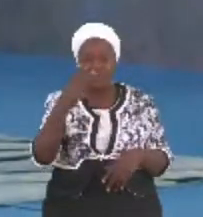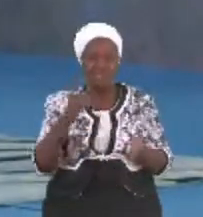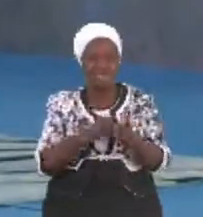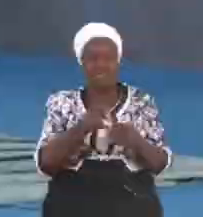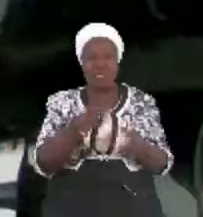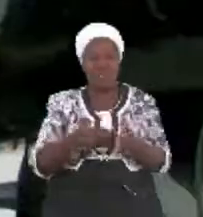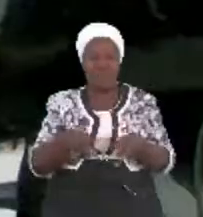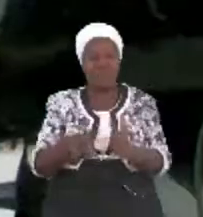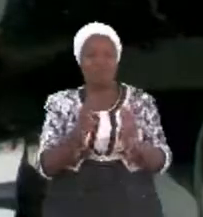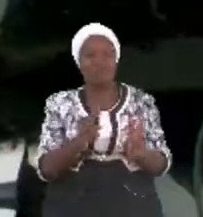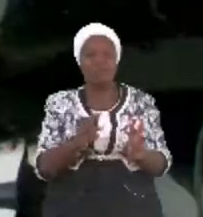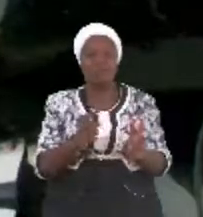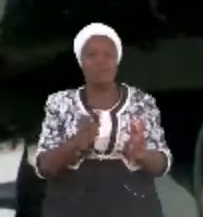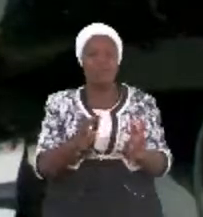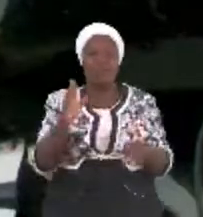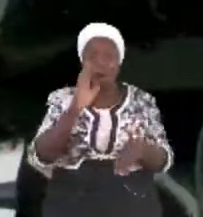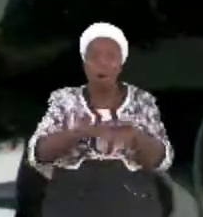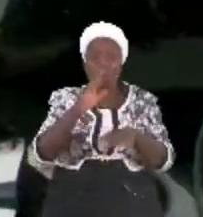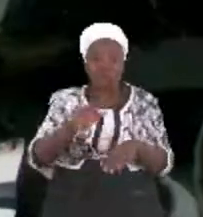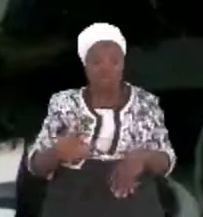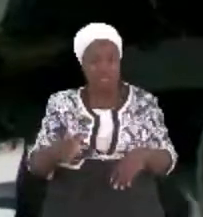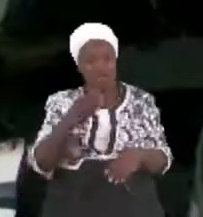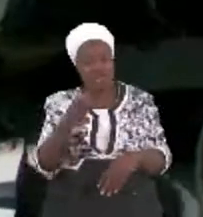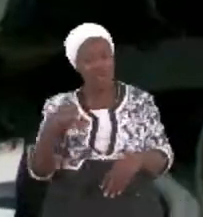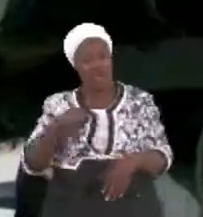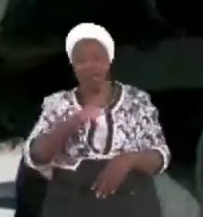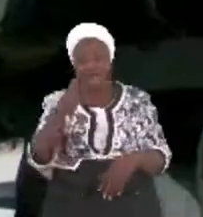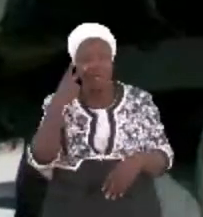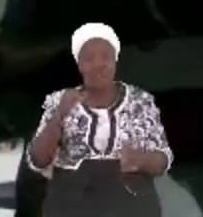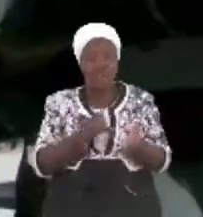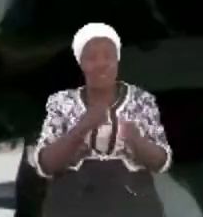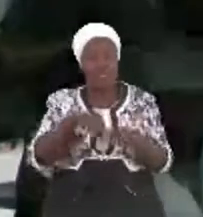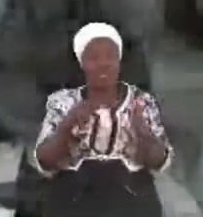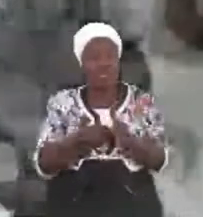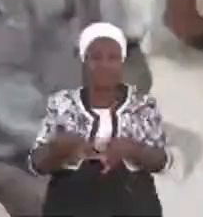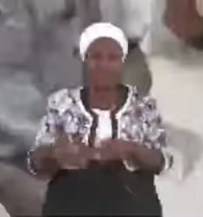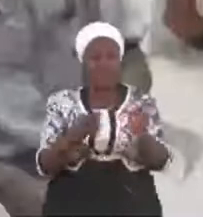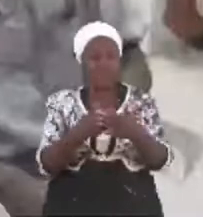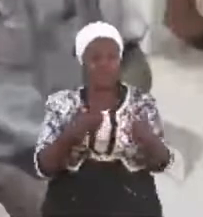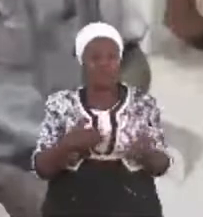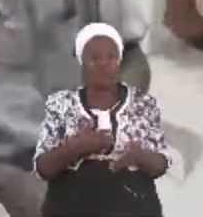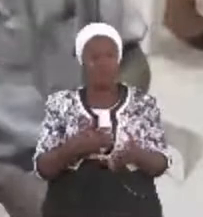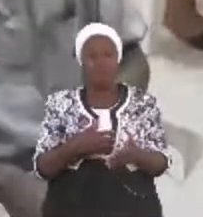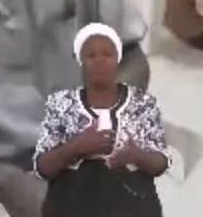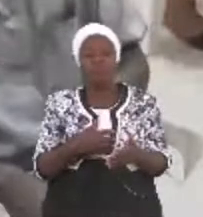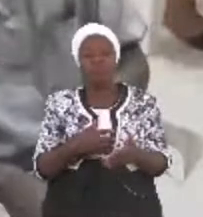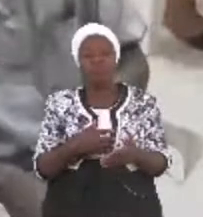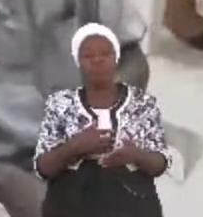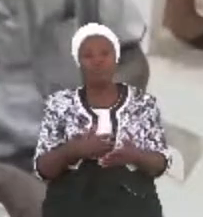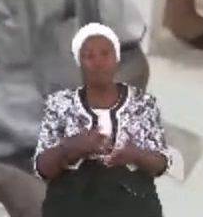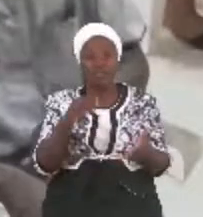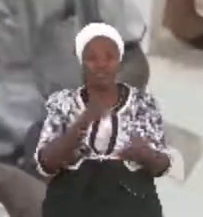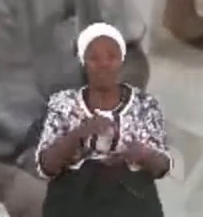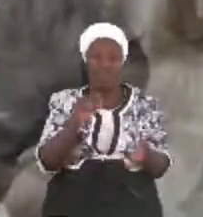vu de pareil. Sur ton enfant là-bas, nous n'avons jamais rien vu de pareil. » C'est ce